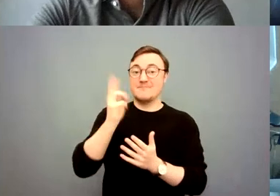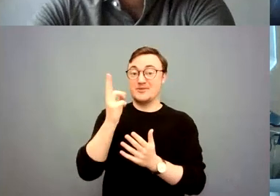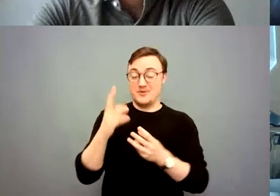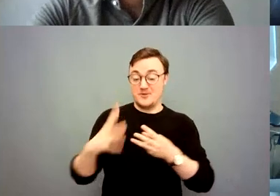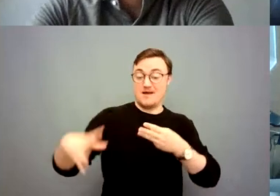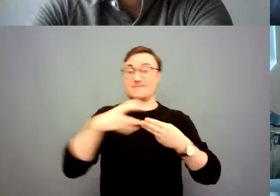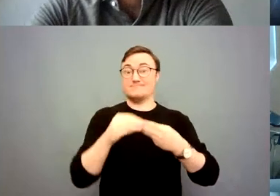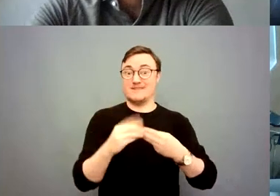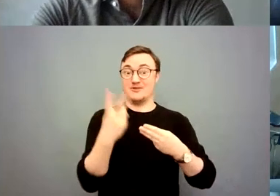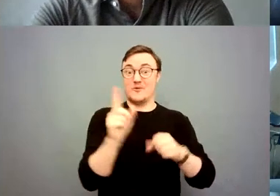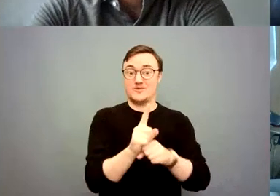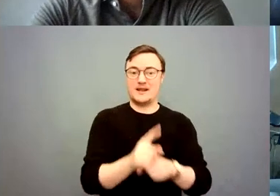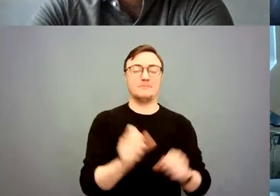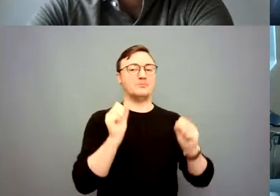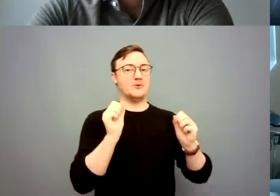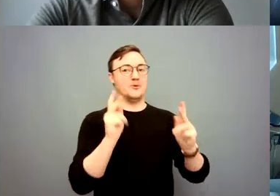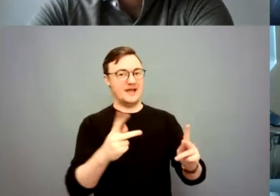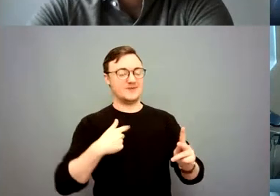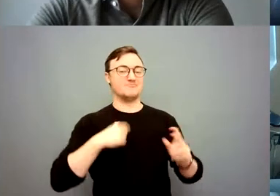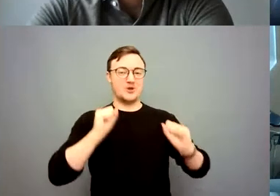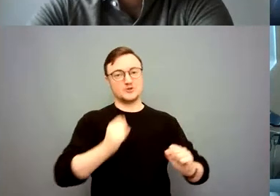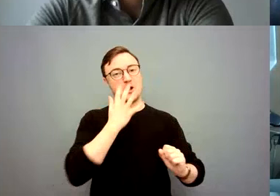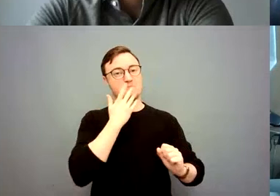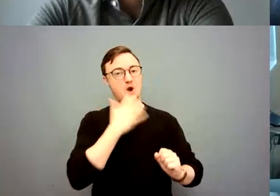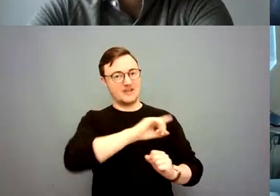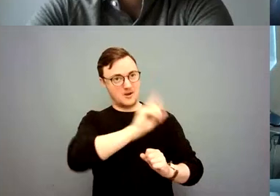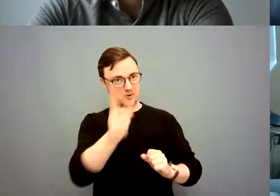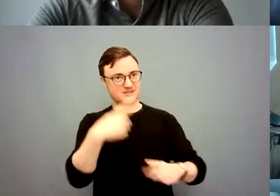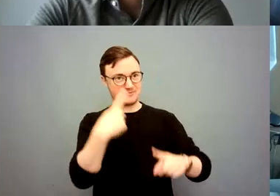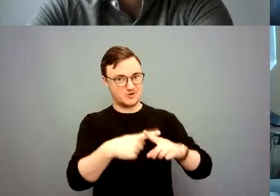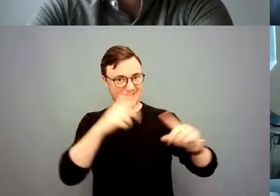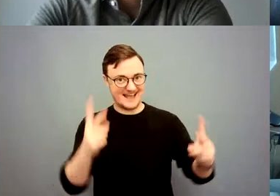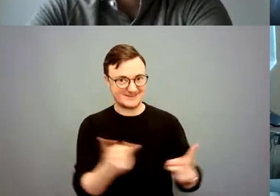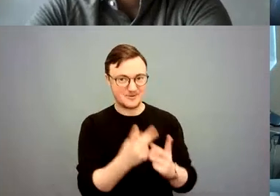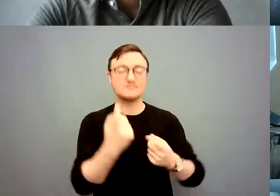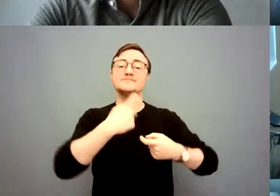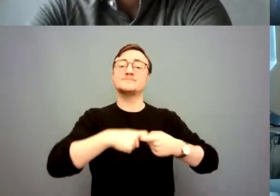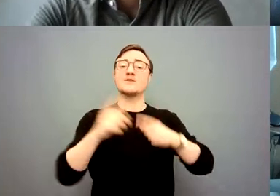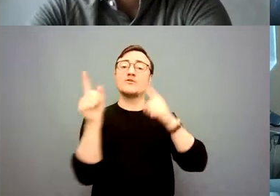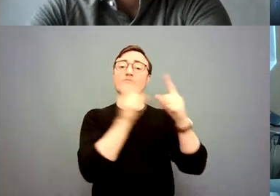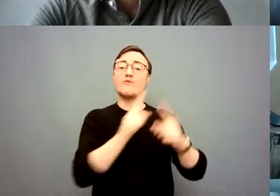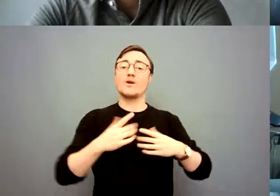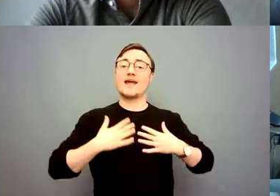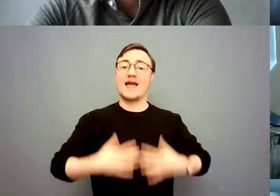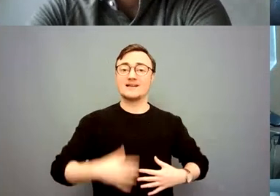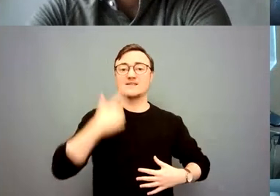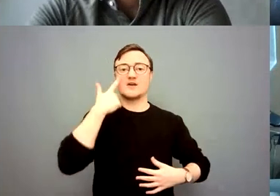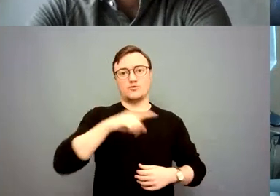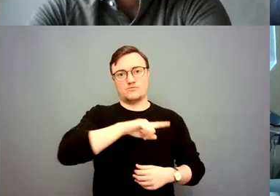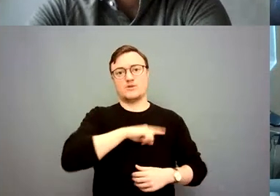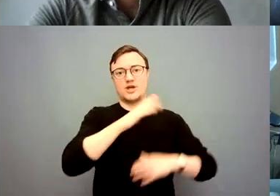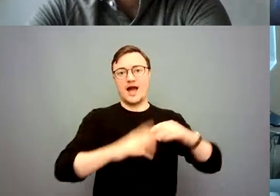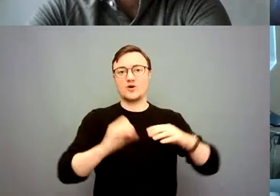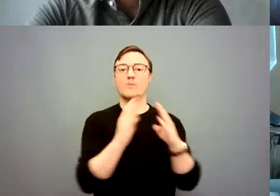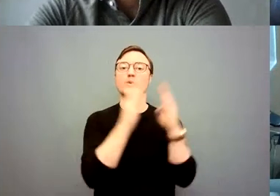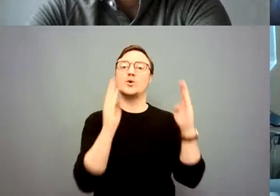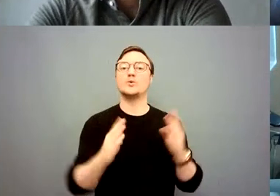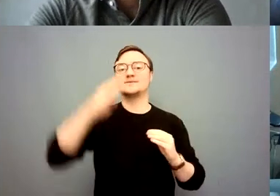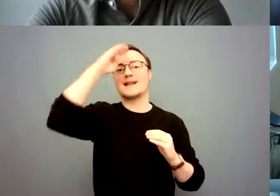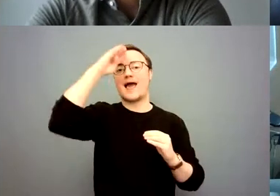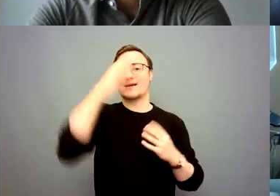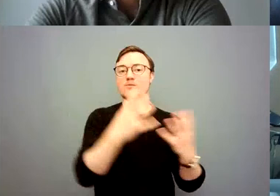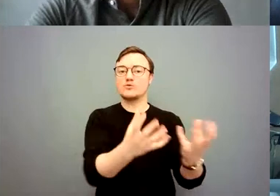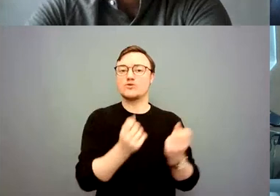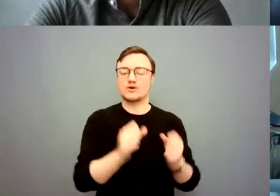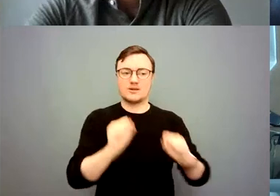Och jag ska prata långsamt och tydligt. När det kommer till folkhälsa tror jag väldigt mycket handlar om våra husläkarmottagningar, att man ska stärka deras